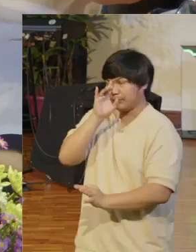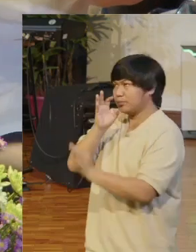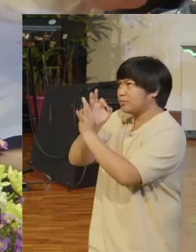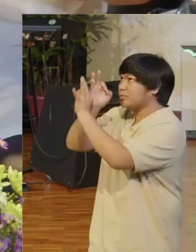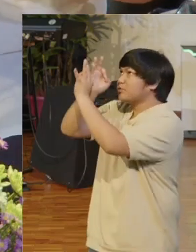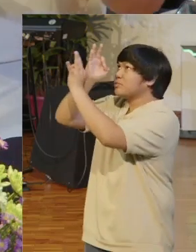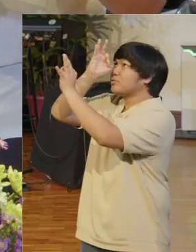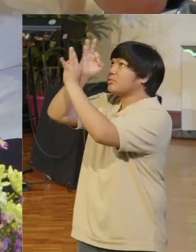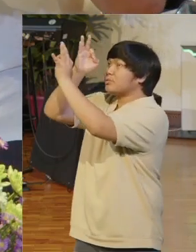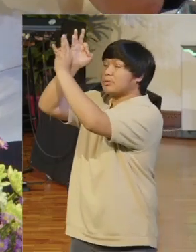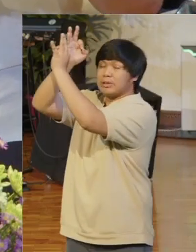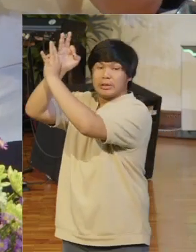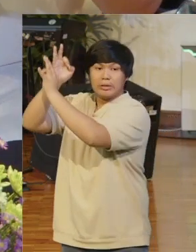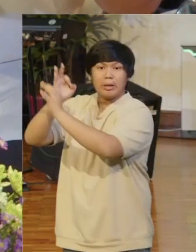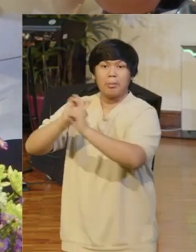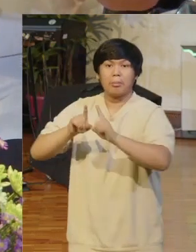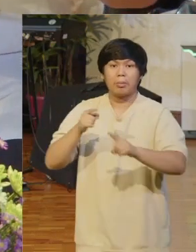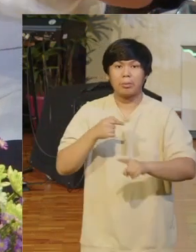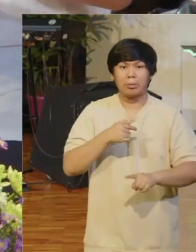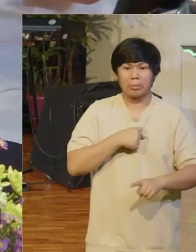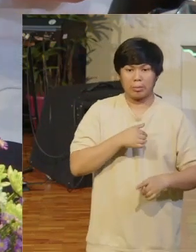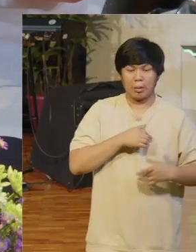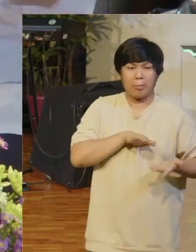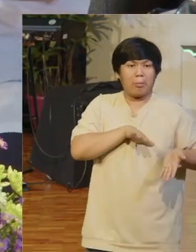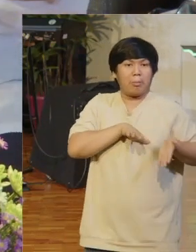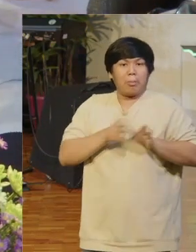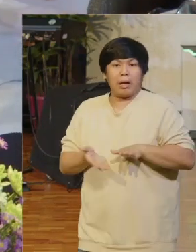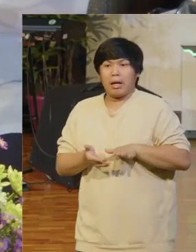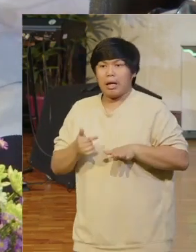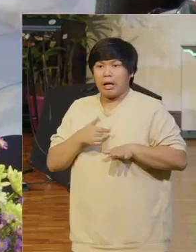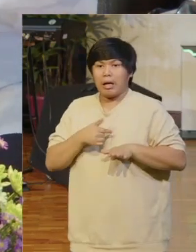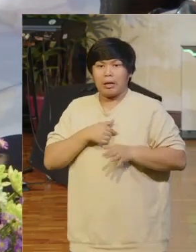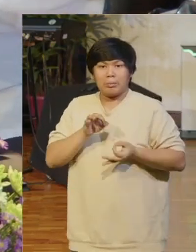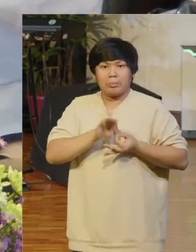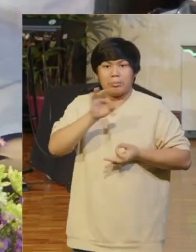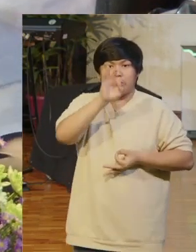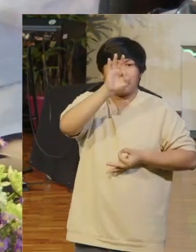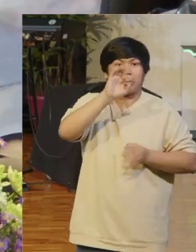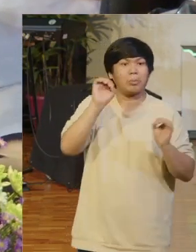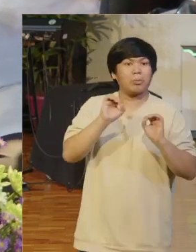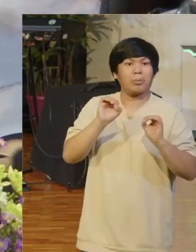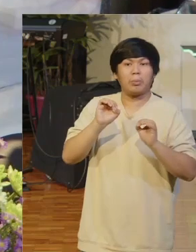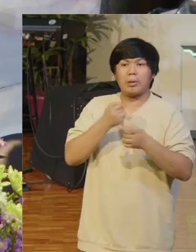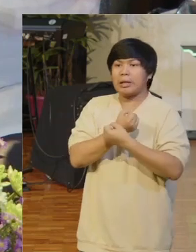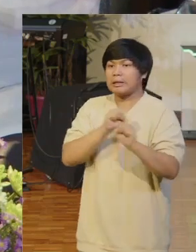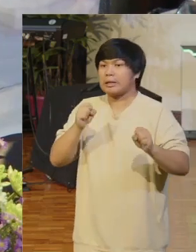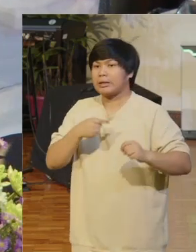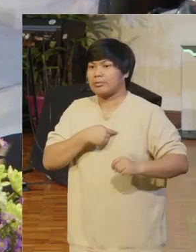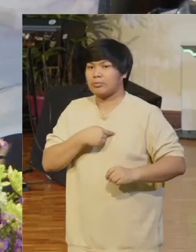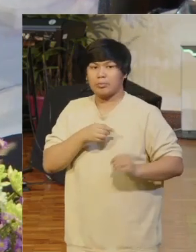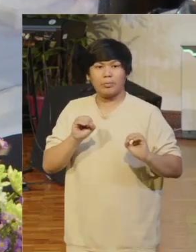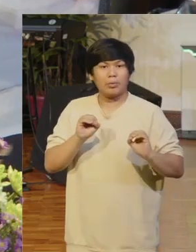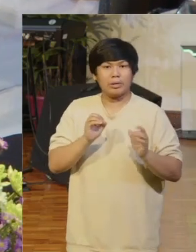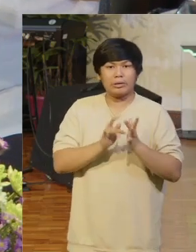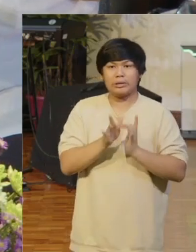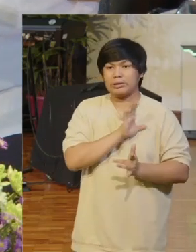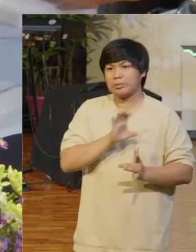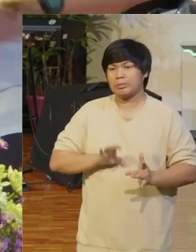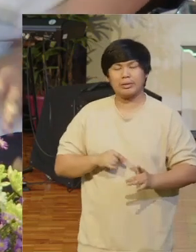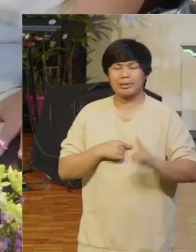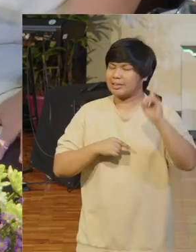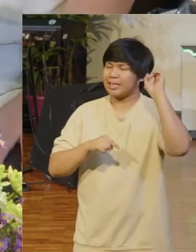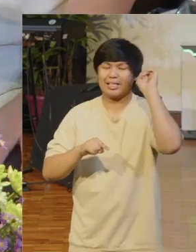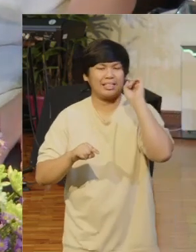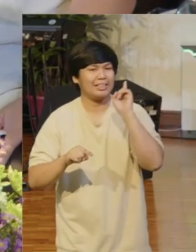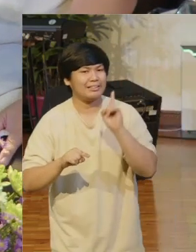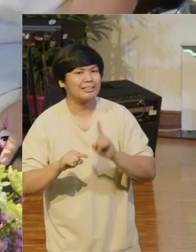ang isang taong patay? Patay! Walang response sa